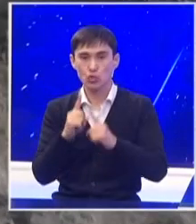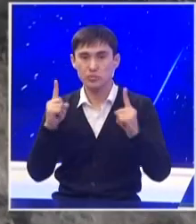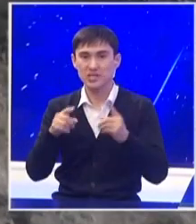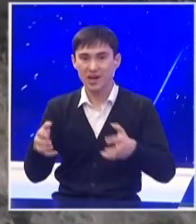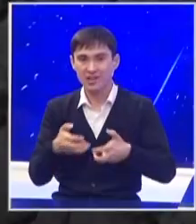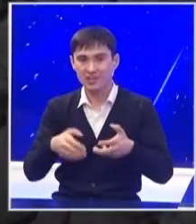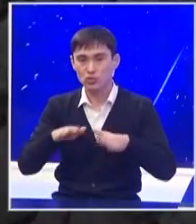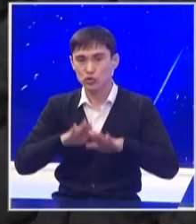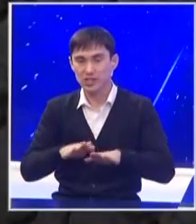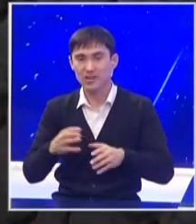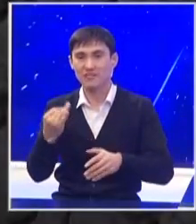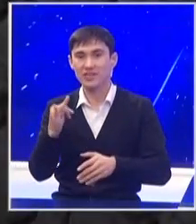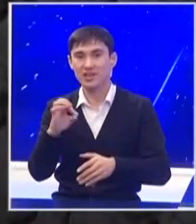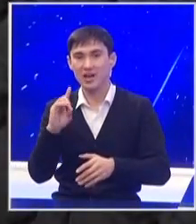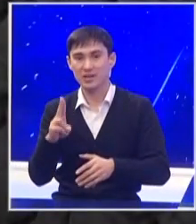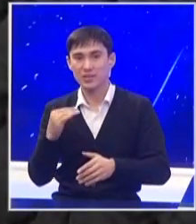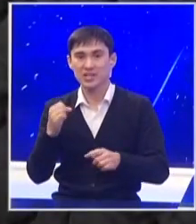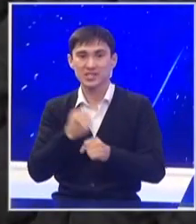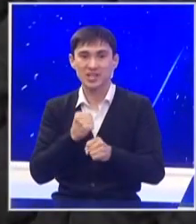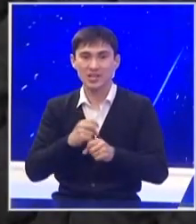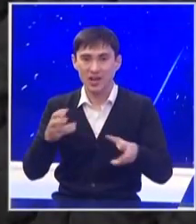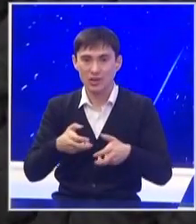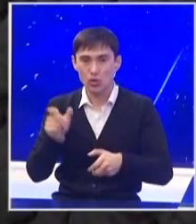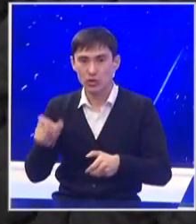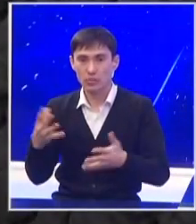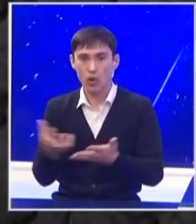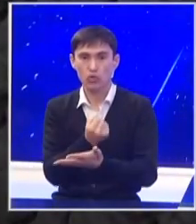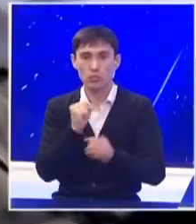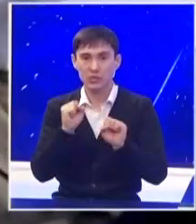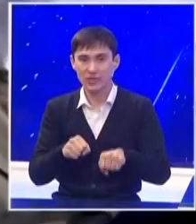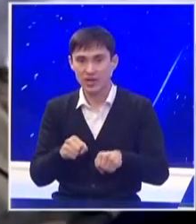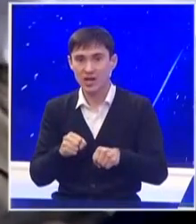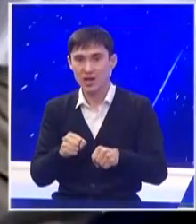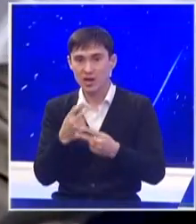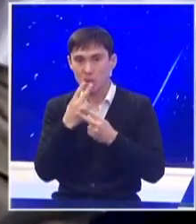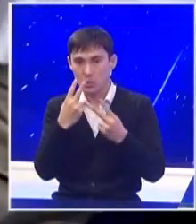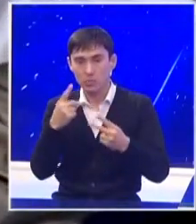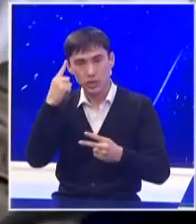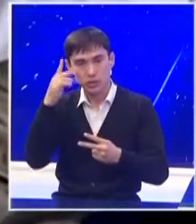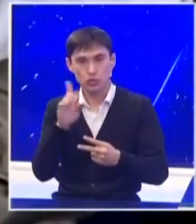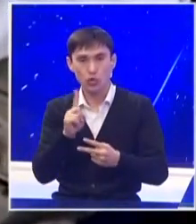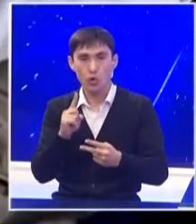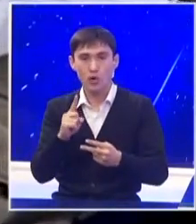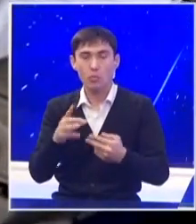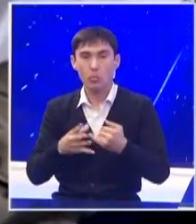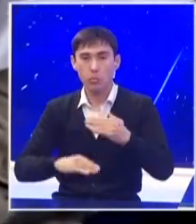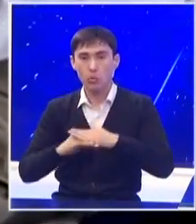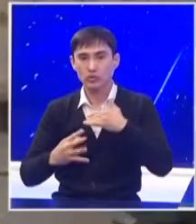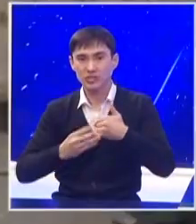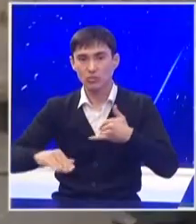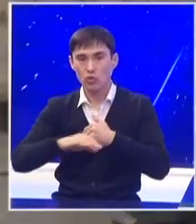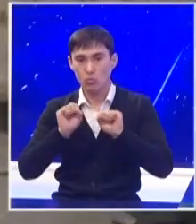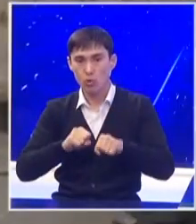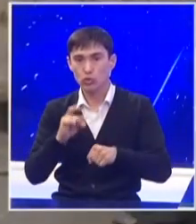крупнейших археологических участков в Ираке. Сделанные археологами находки позволяют предположить, что под землей могут